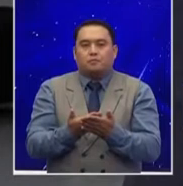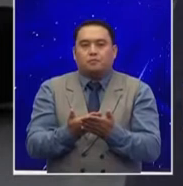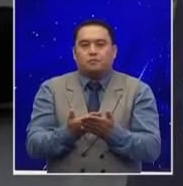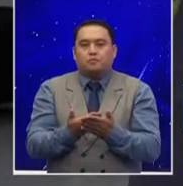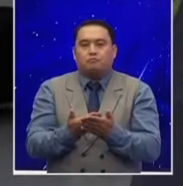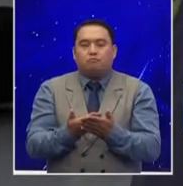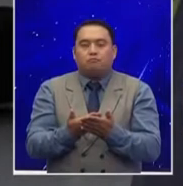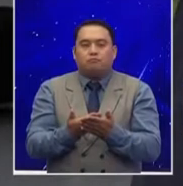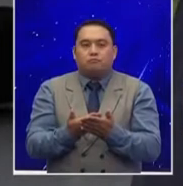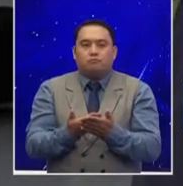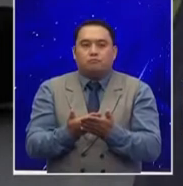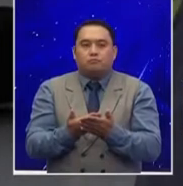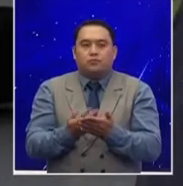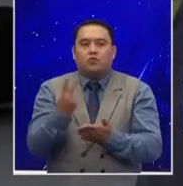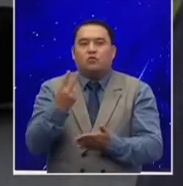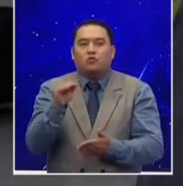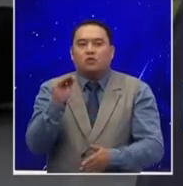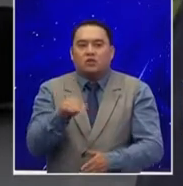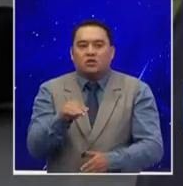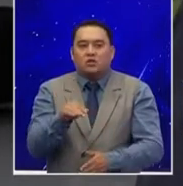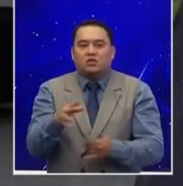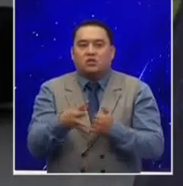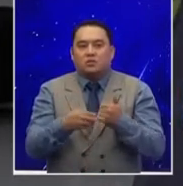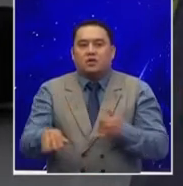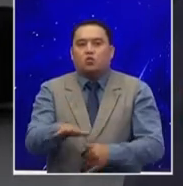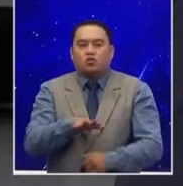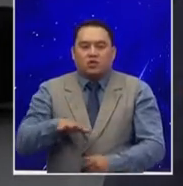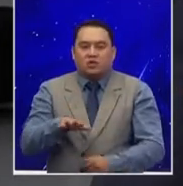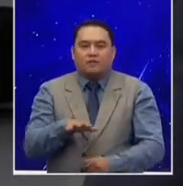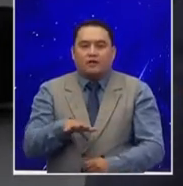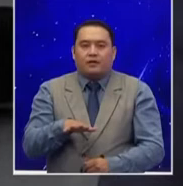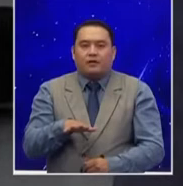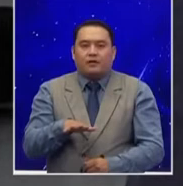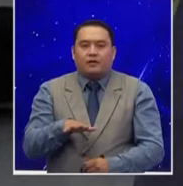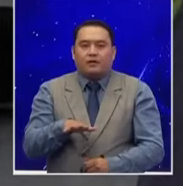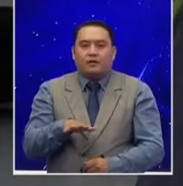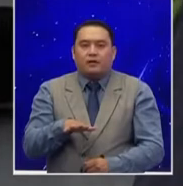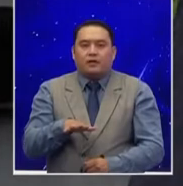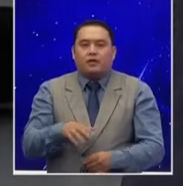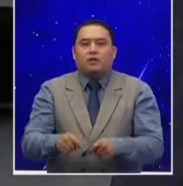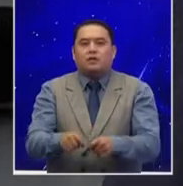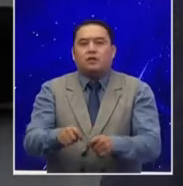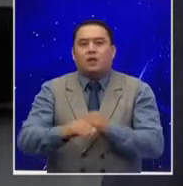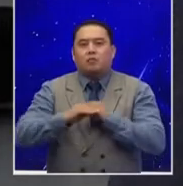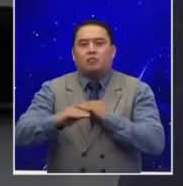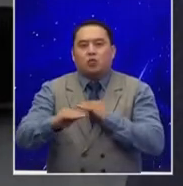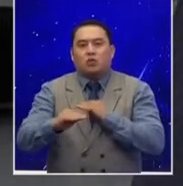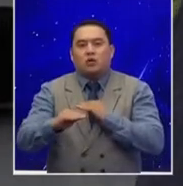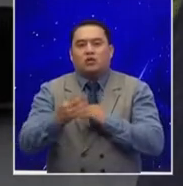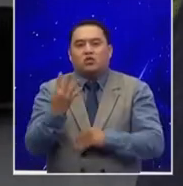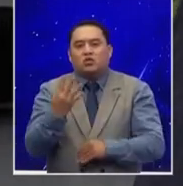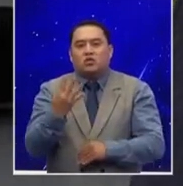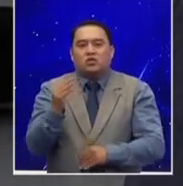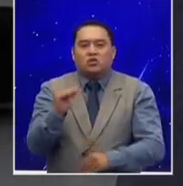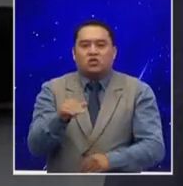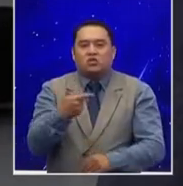по памяти скажу, более 2000 земельных участков. Вот. На площади там